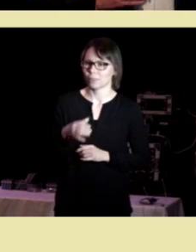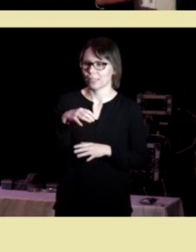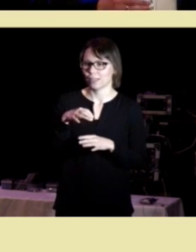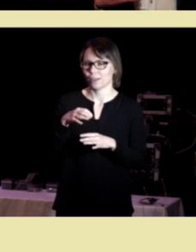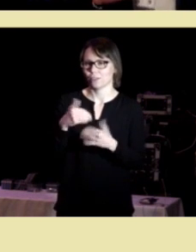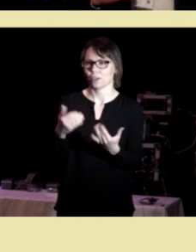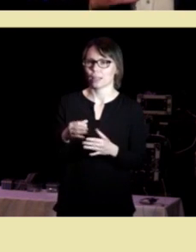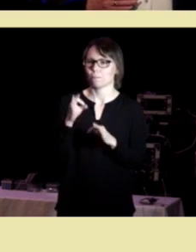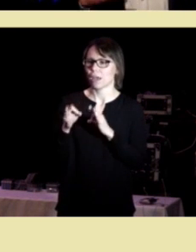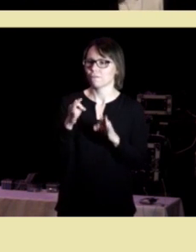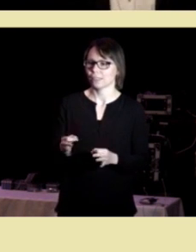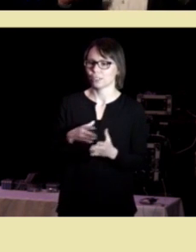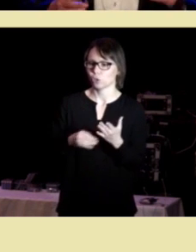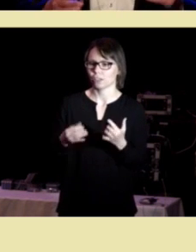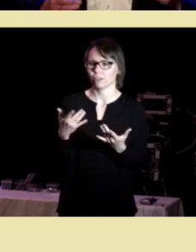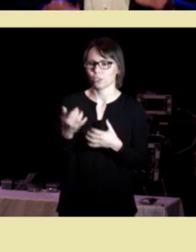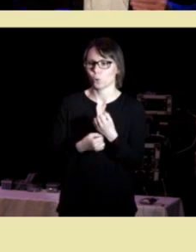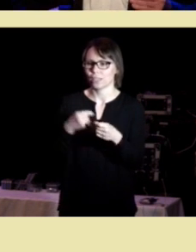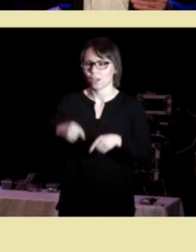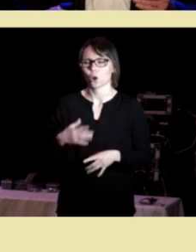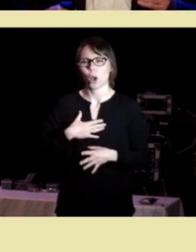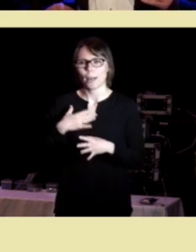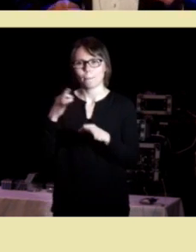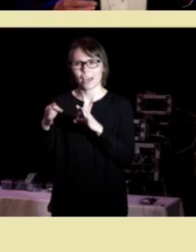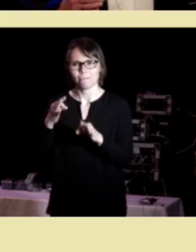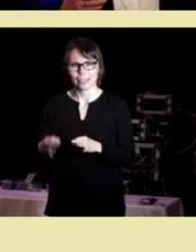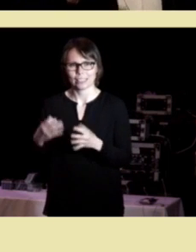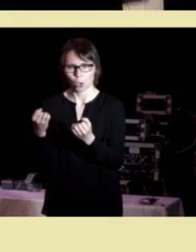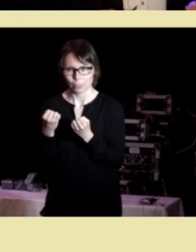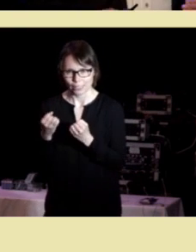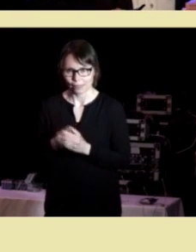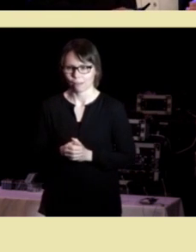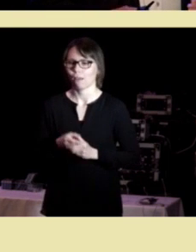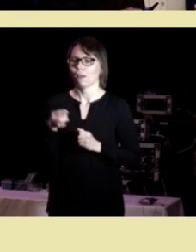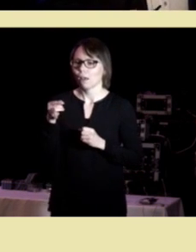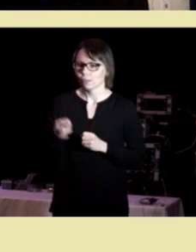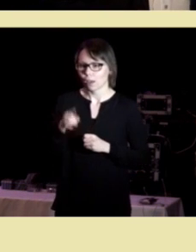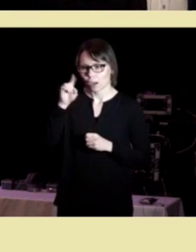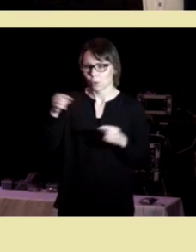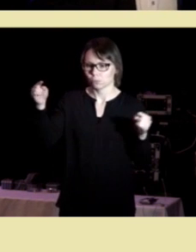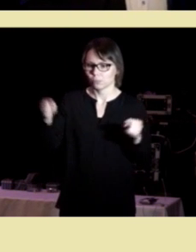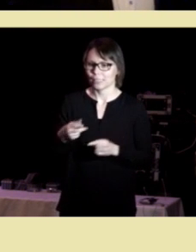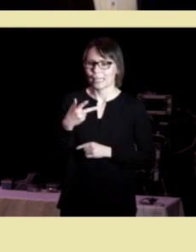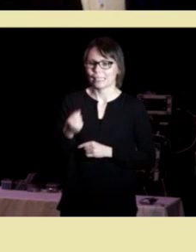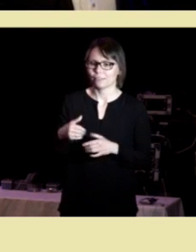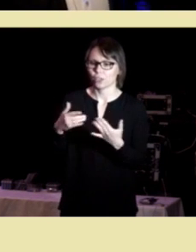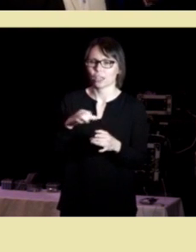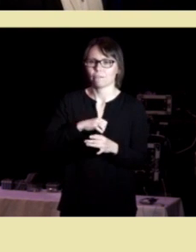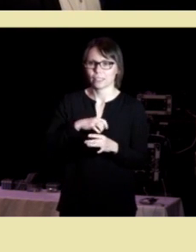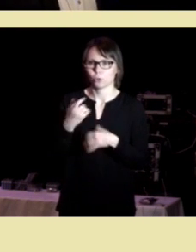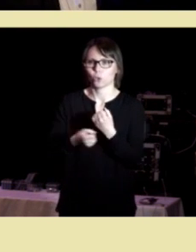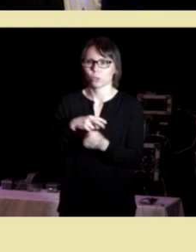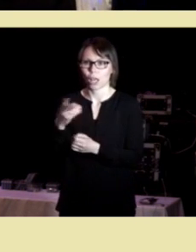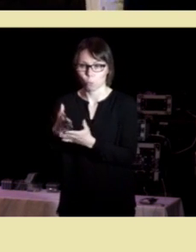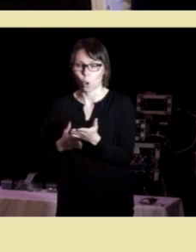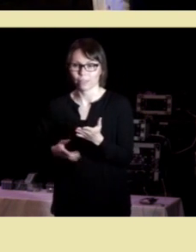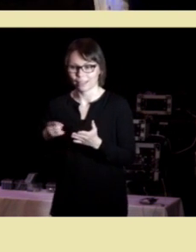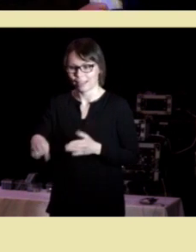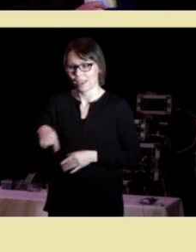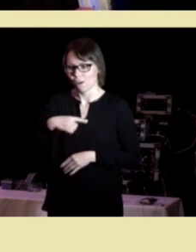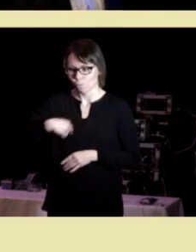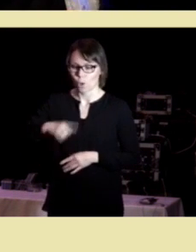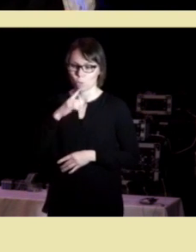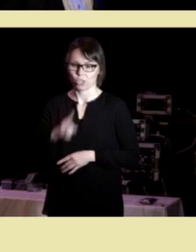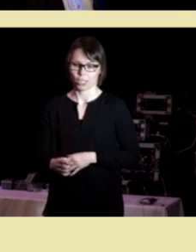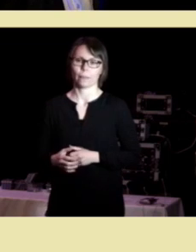et perfekt resultat av hvordan de gjør det i dag, og de har perfekt kapasitet. Da kan vi altså komme ned på 30 dager hvis vi gjør det litt annerledes. Det er